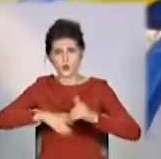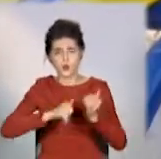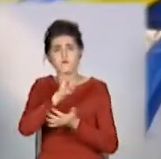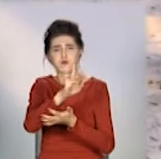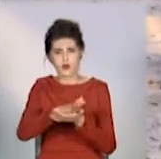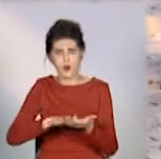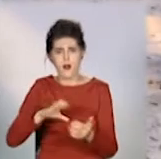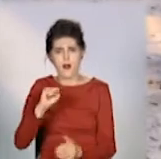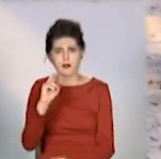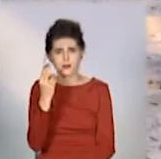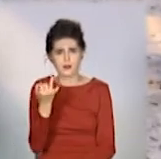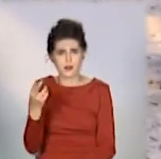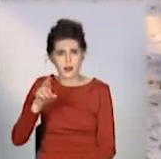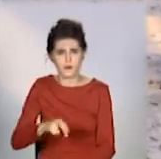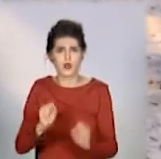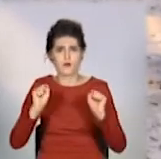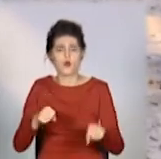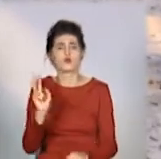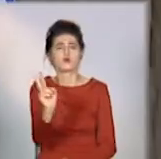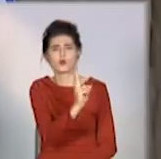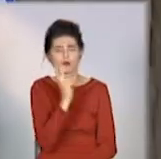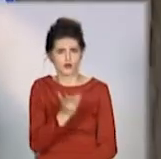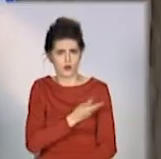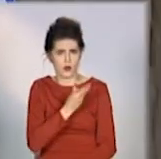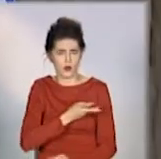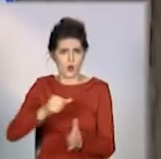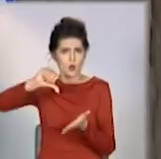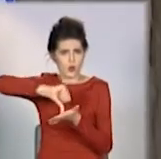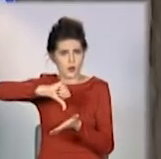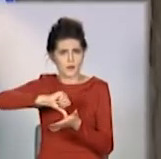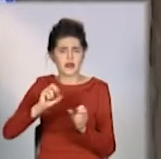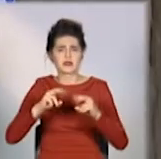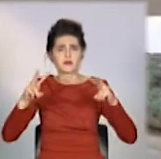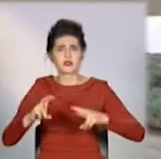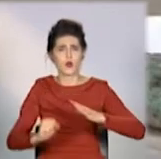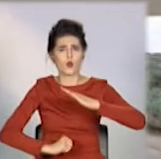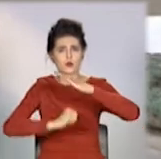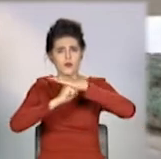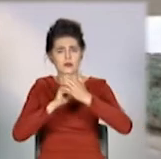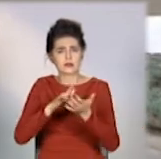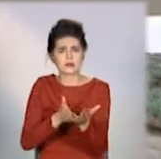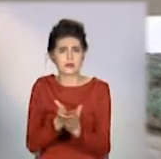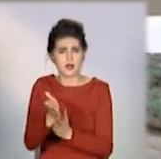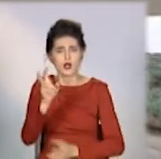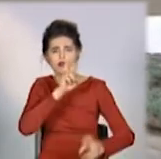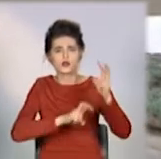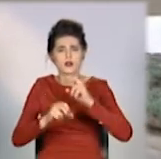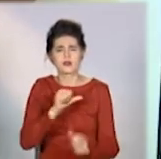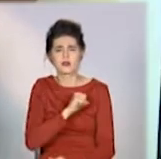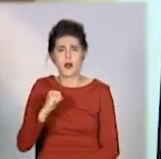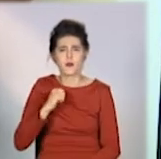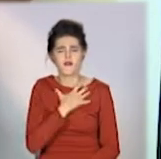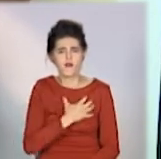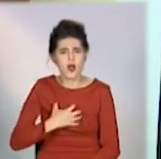надалі. Брати участь у ньому може кожен охочий. Адже основна ідея проєкту – знаходити актуальні проблеми міста,